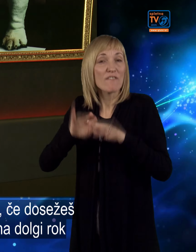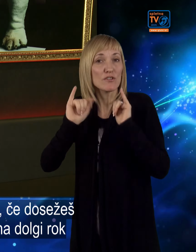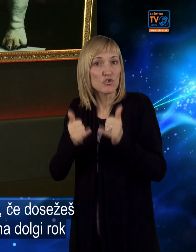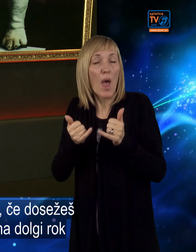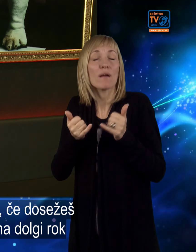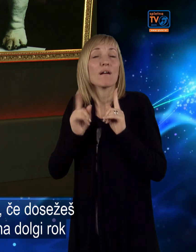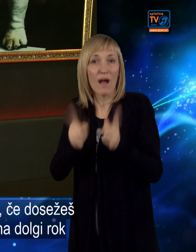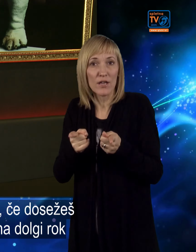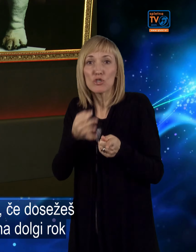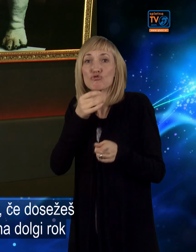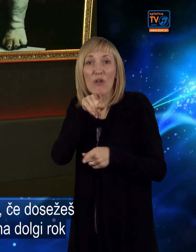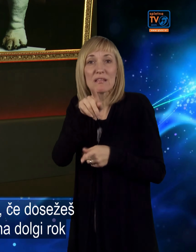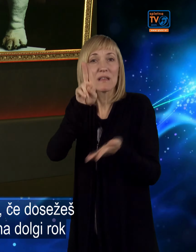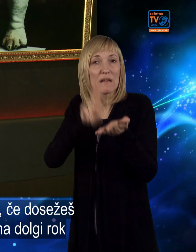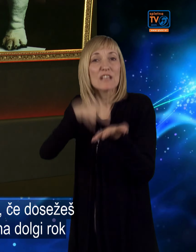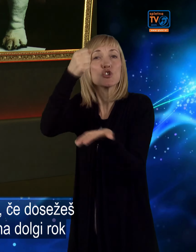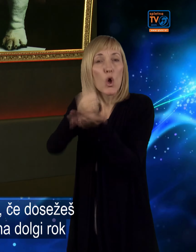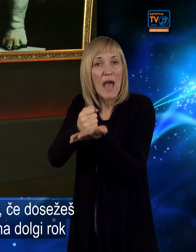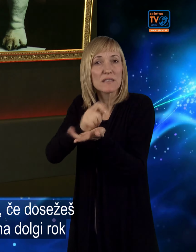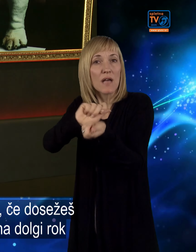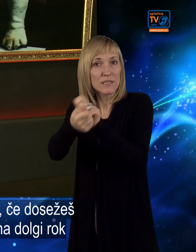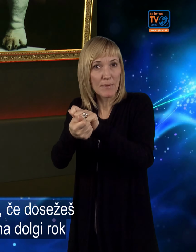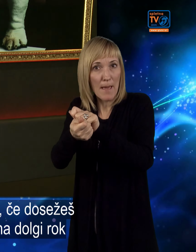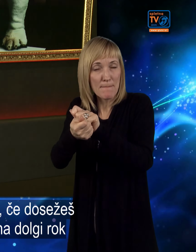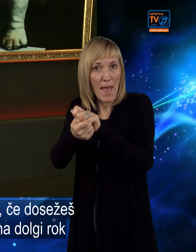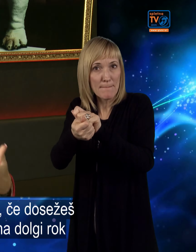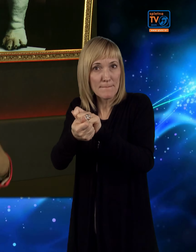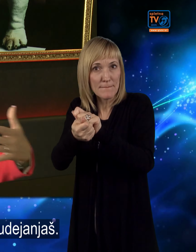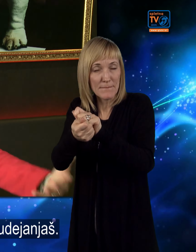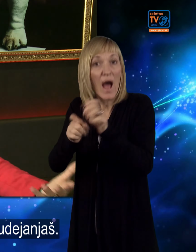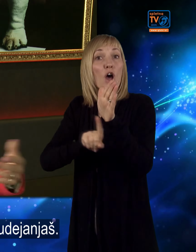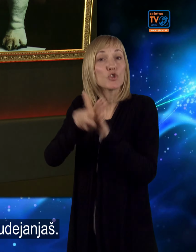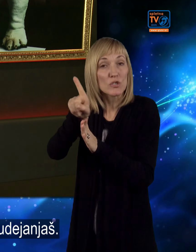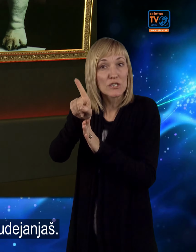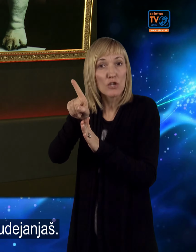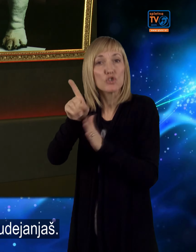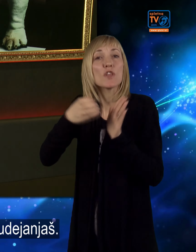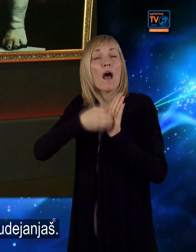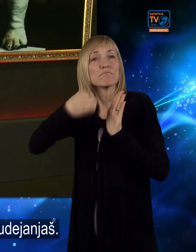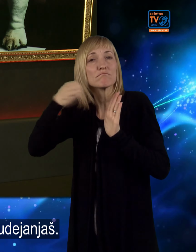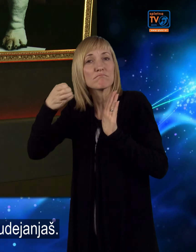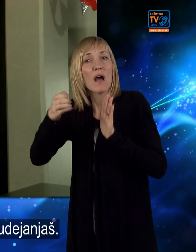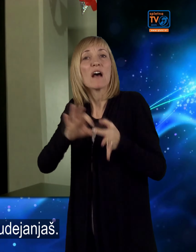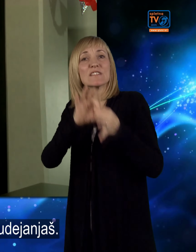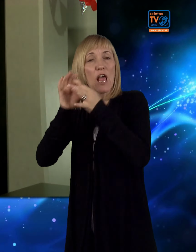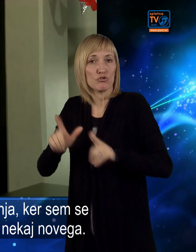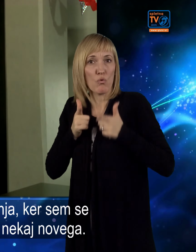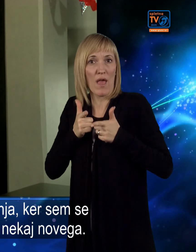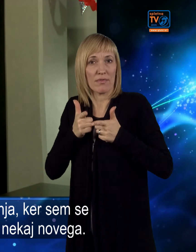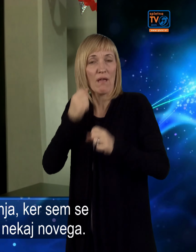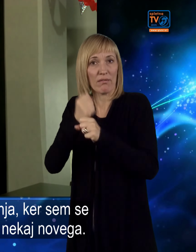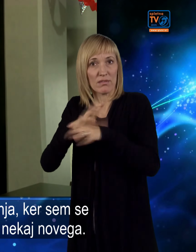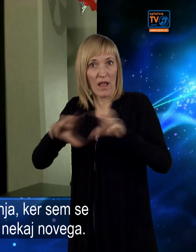ti dejansko dosežeš spremembo in jo potem na dolgi rok oziroma za vse življenje udejanjaš. Je bila to